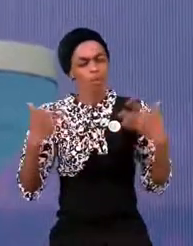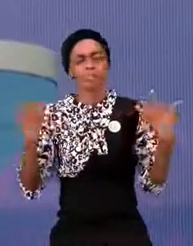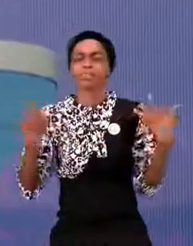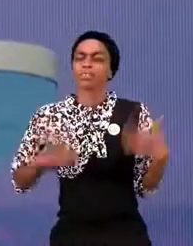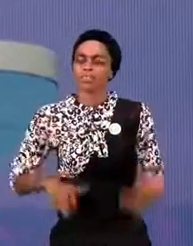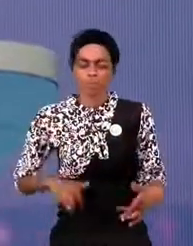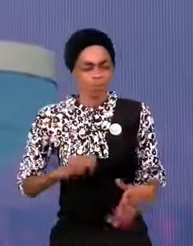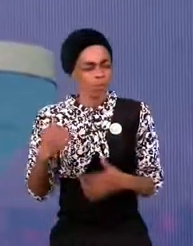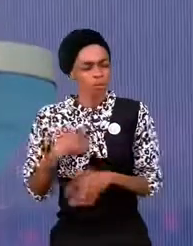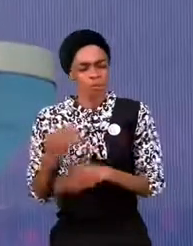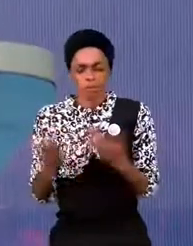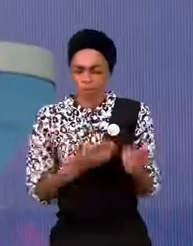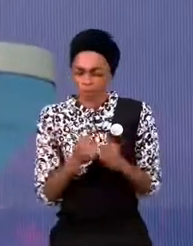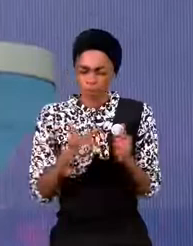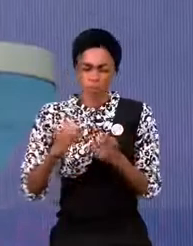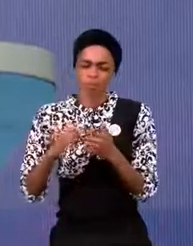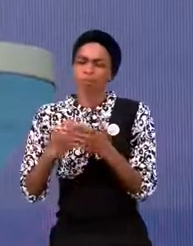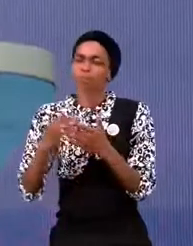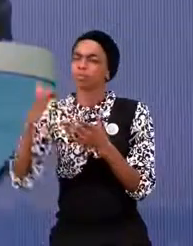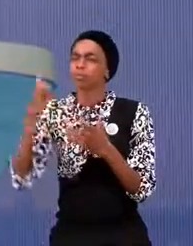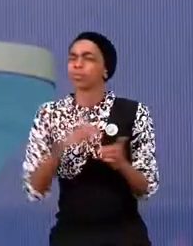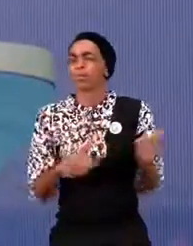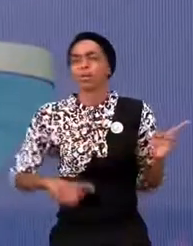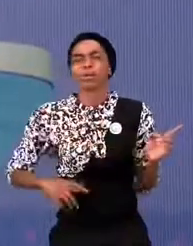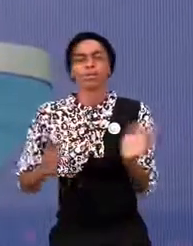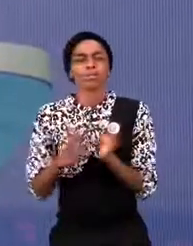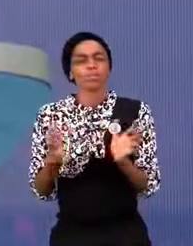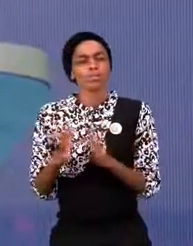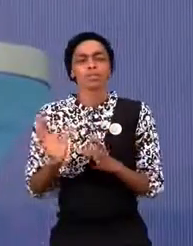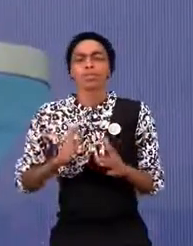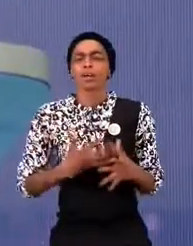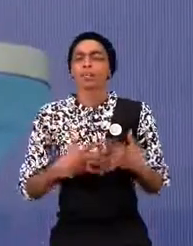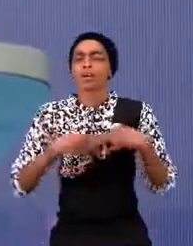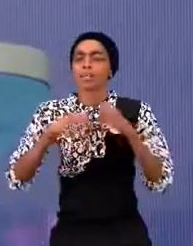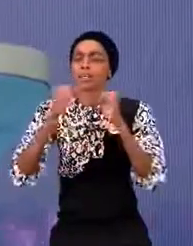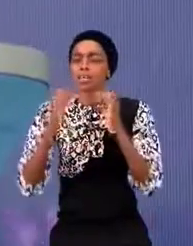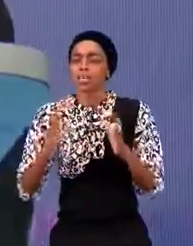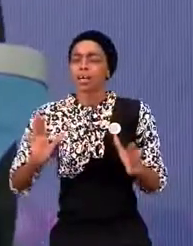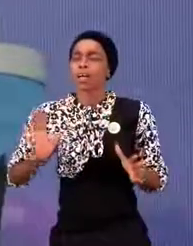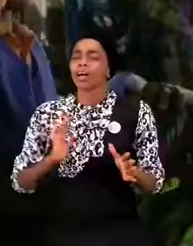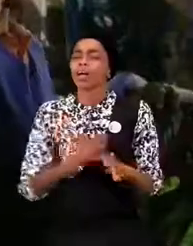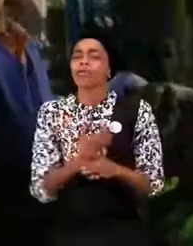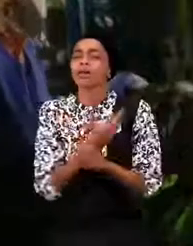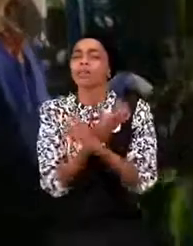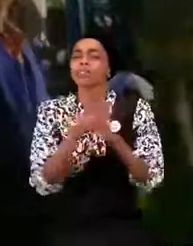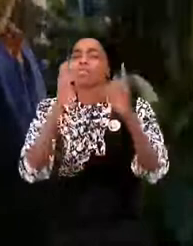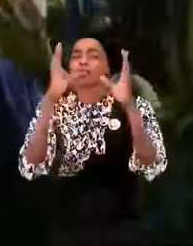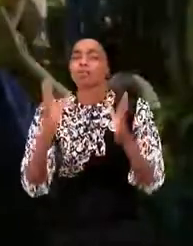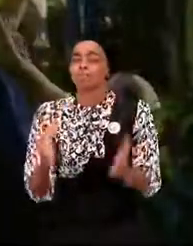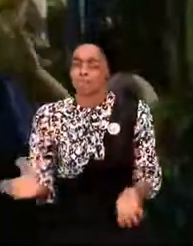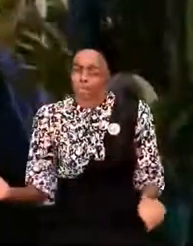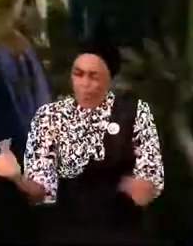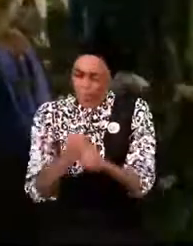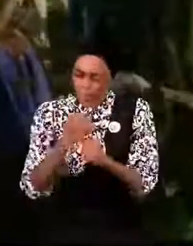Seigneur Jésus, notre guérisseur, notre libérateur, porte tout et emprunte-les au nom